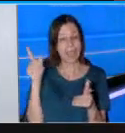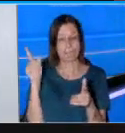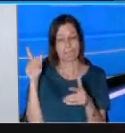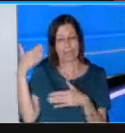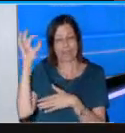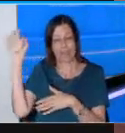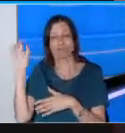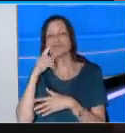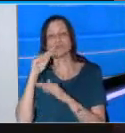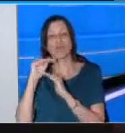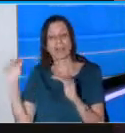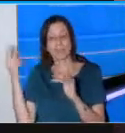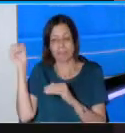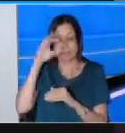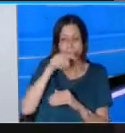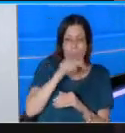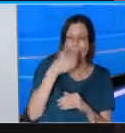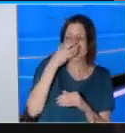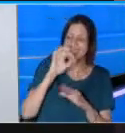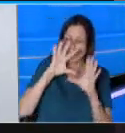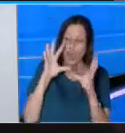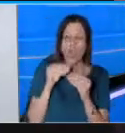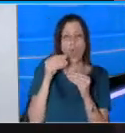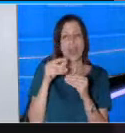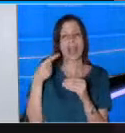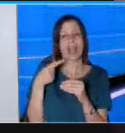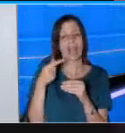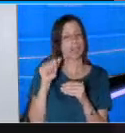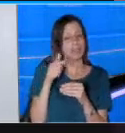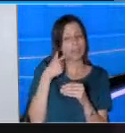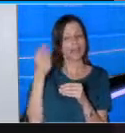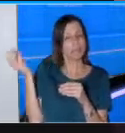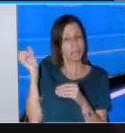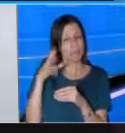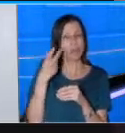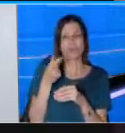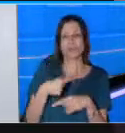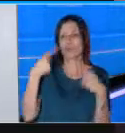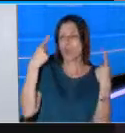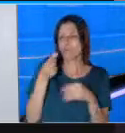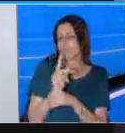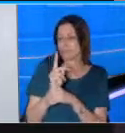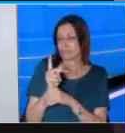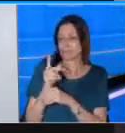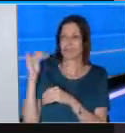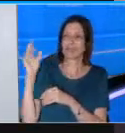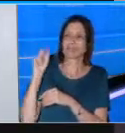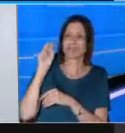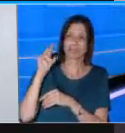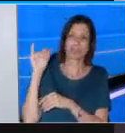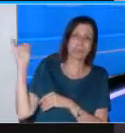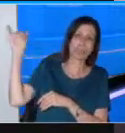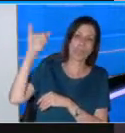לפה, הם עזבו את הכל, גבי אמר להם, בואו לארץ ולתוך יום, הם עלו על מטוס והגיעו לארץ. כן. אני רוצה להגיד לכם, אני